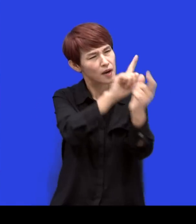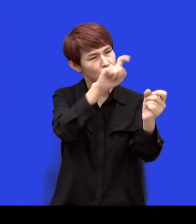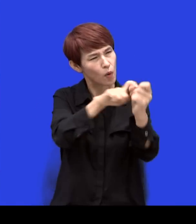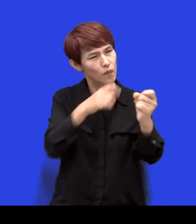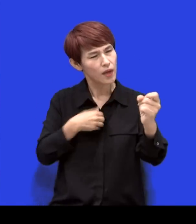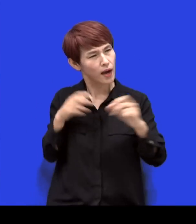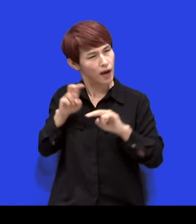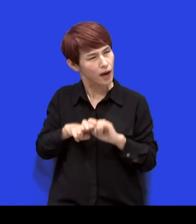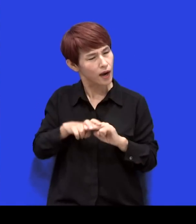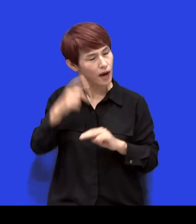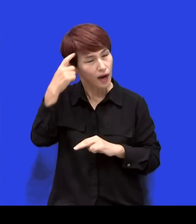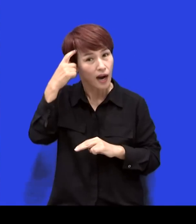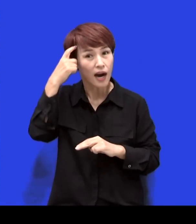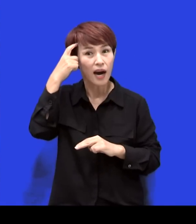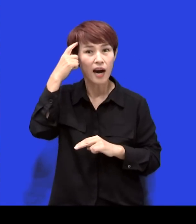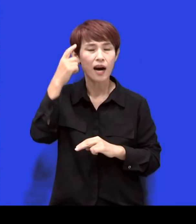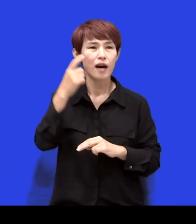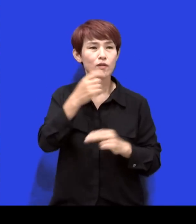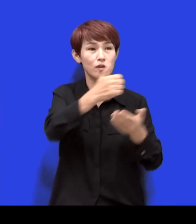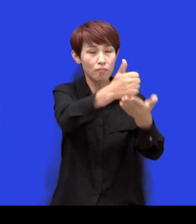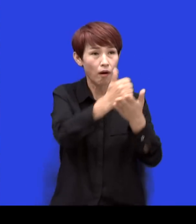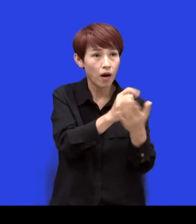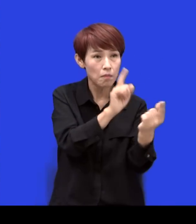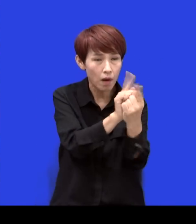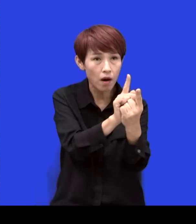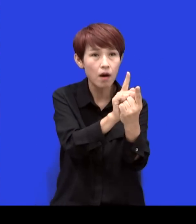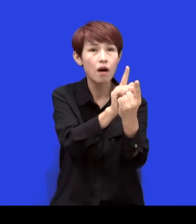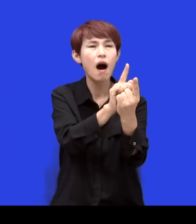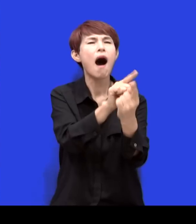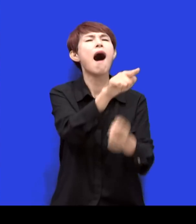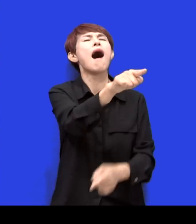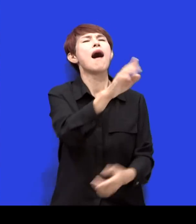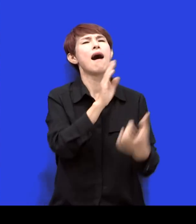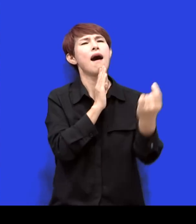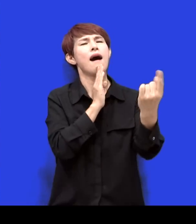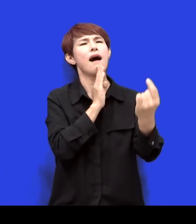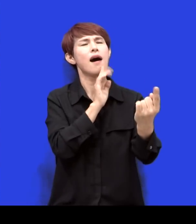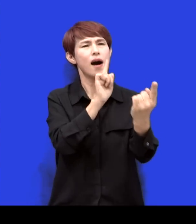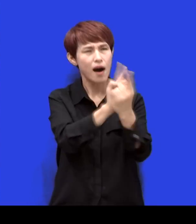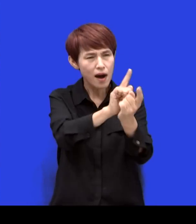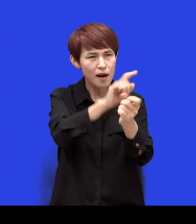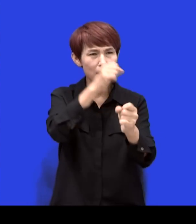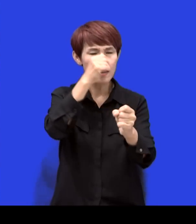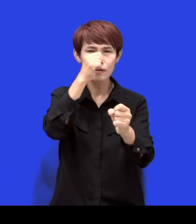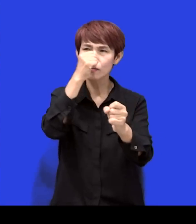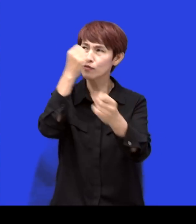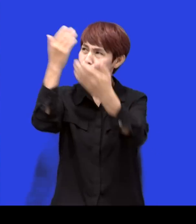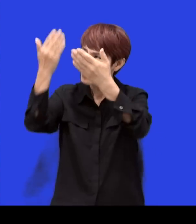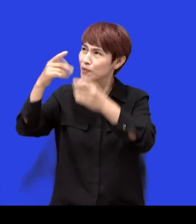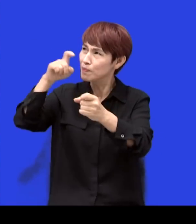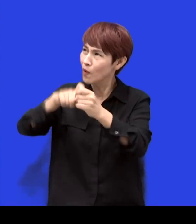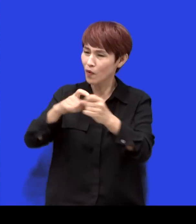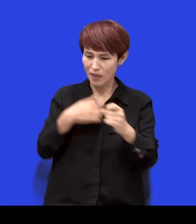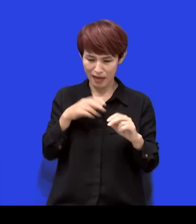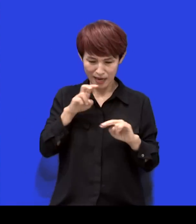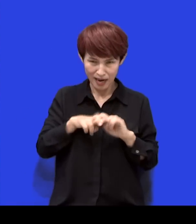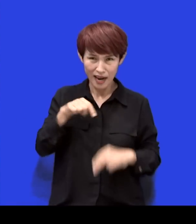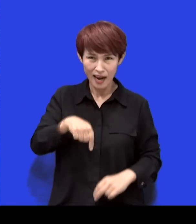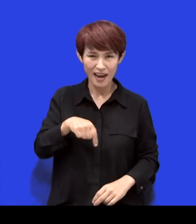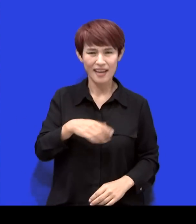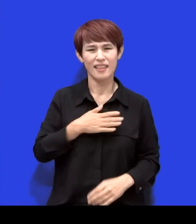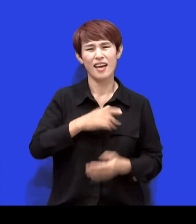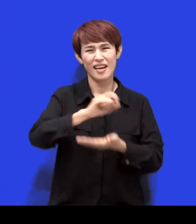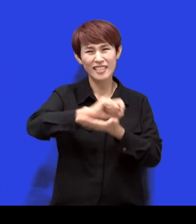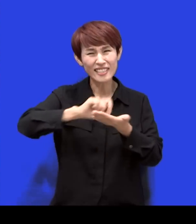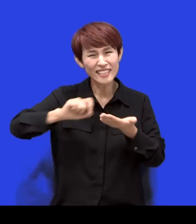여기 앉혔구나 생각했는데 그러다 게스트분들 오시면 이분이었구나 뭐 이런 생각 많이 들거든요. 네. 제가 사실 이제 제